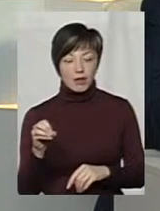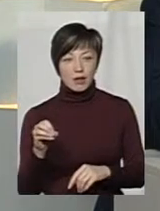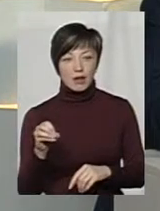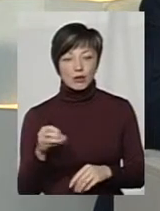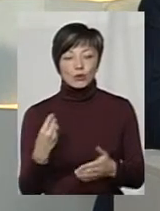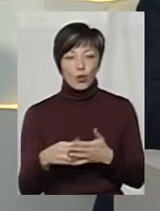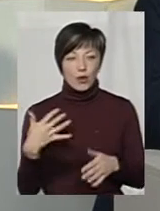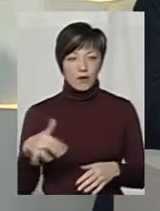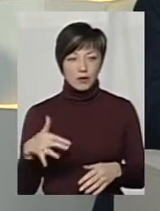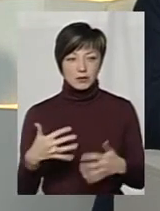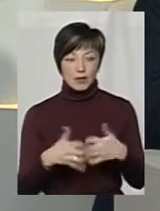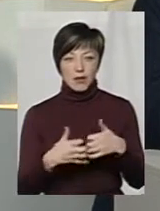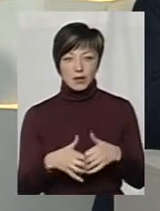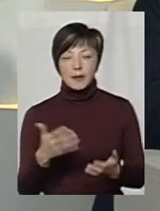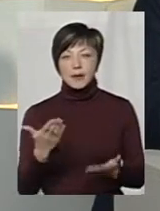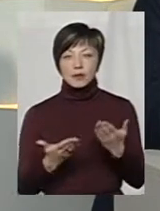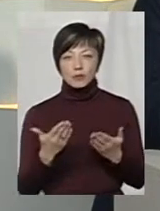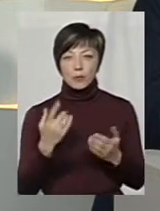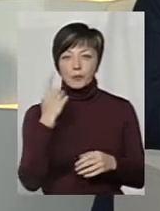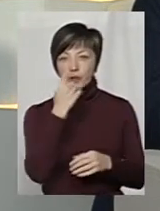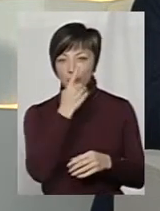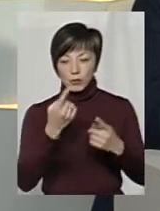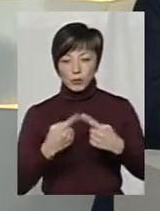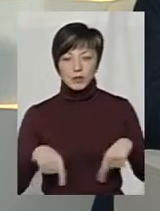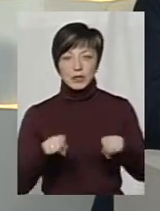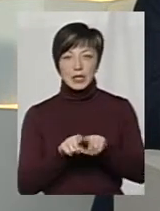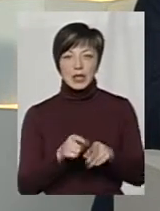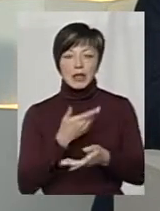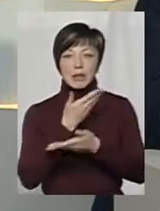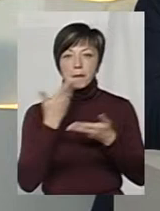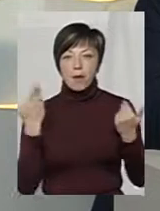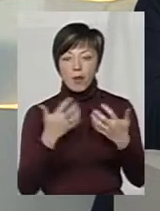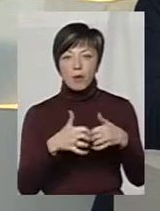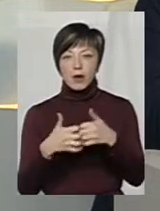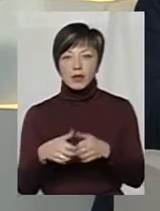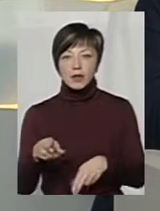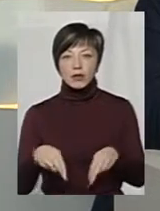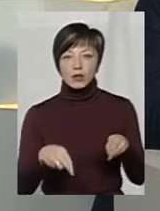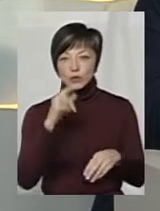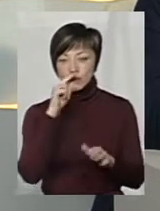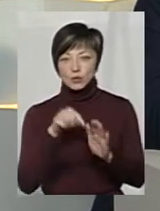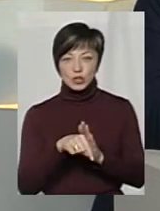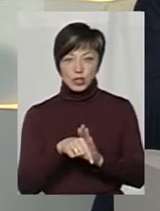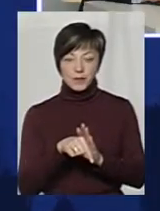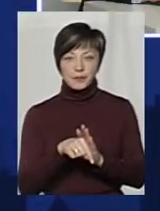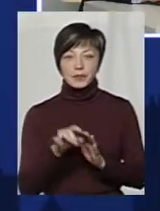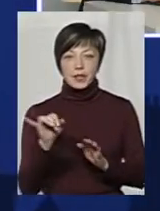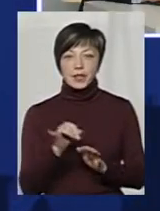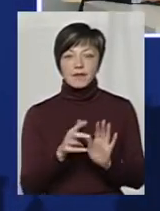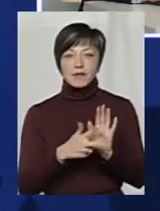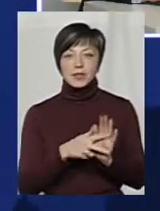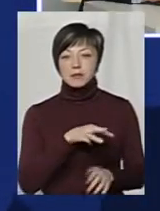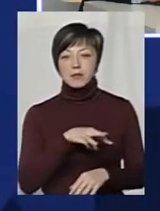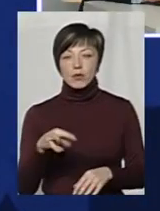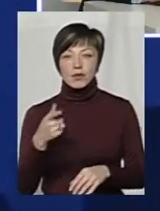обладнання дороговартісне. Якщо офтальмологічне відділення не мало обладнання для хірургічного втручання, і ми 8 мільйонів